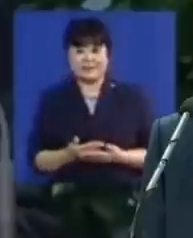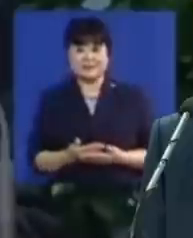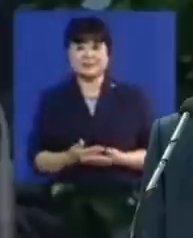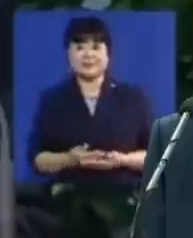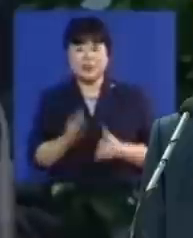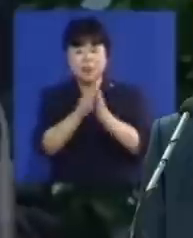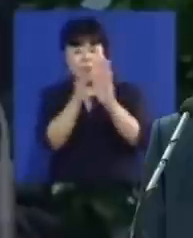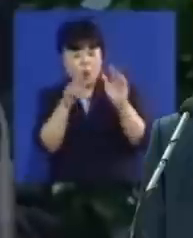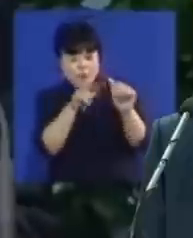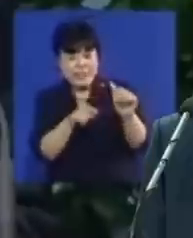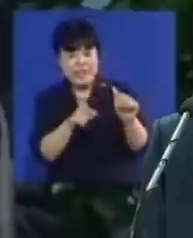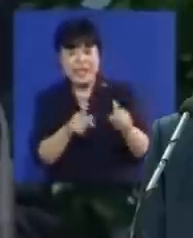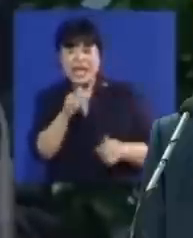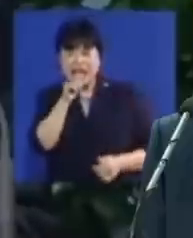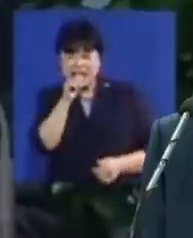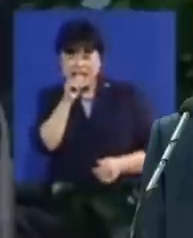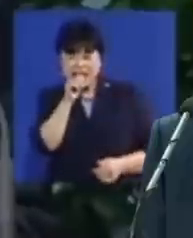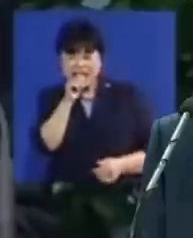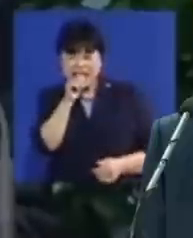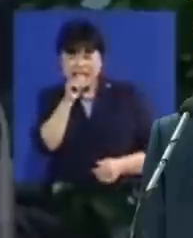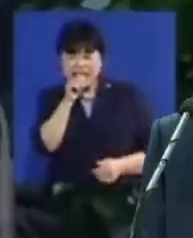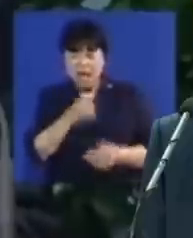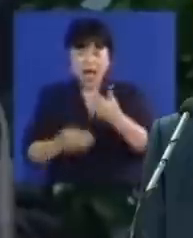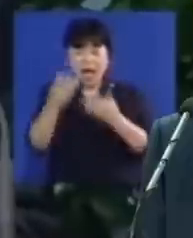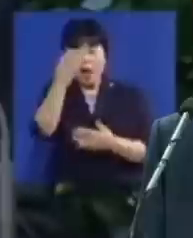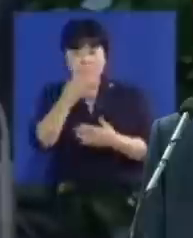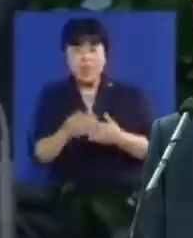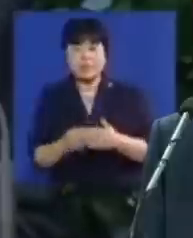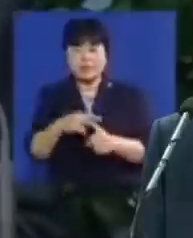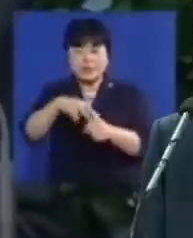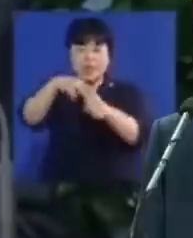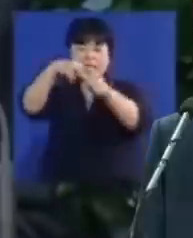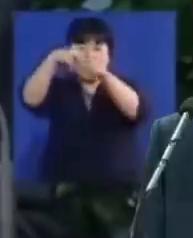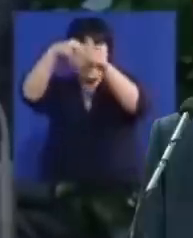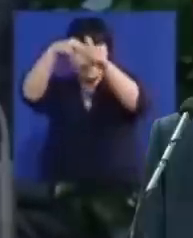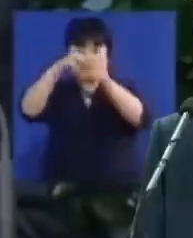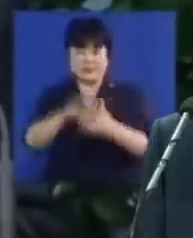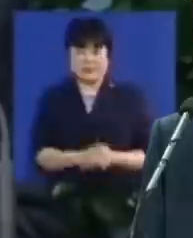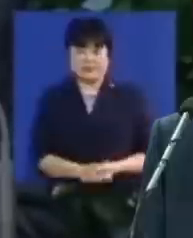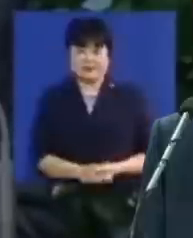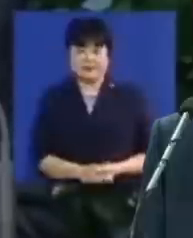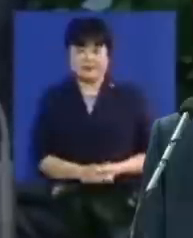모세가 노스로 구리뱀을 만들어가지고서 장대에 높이 달아